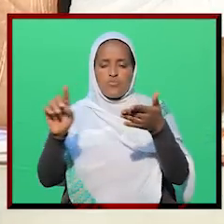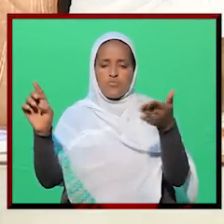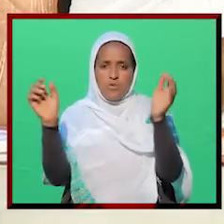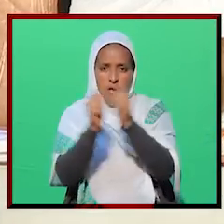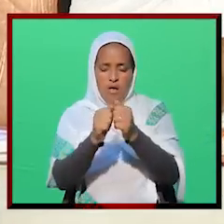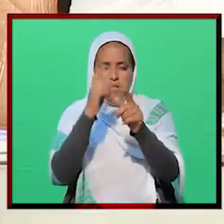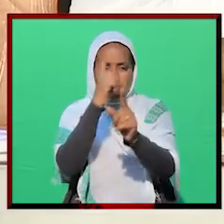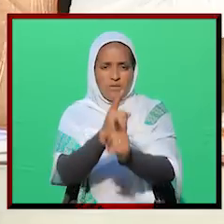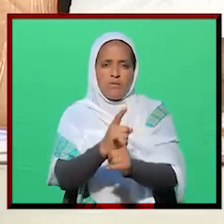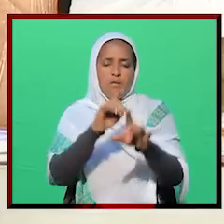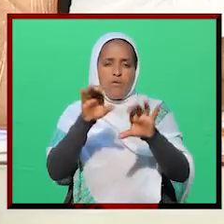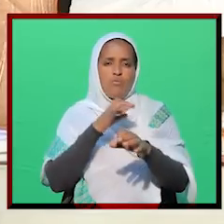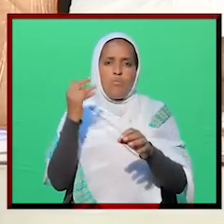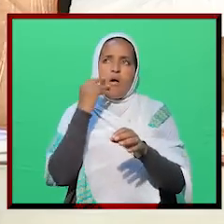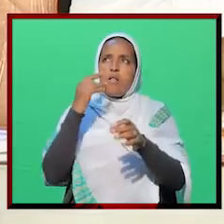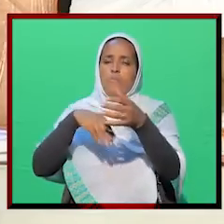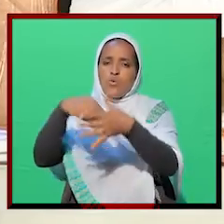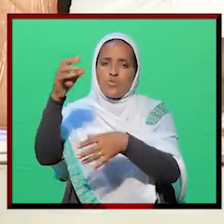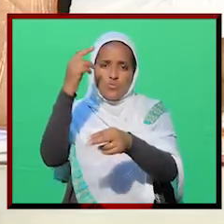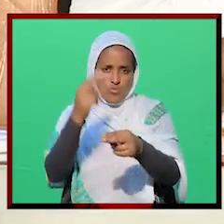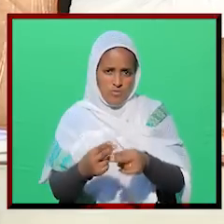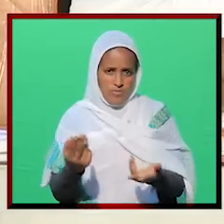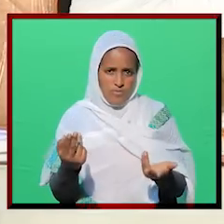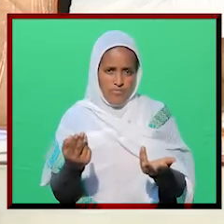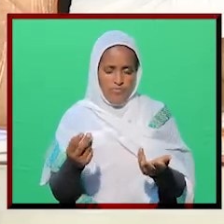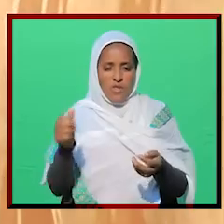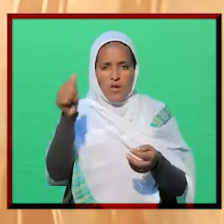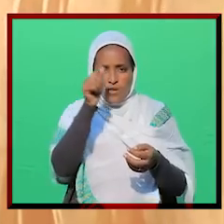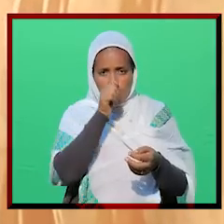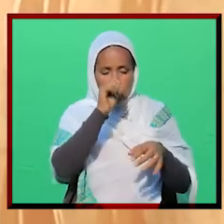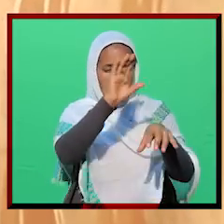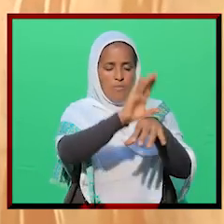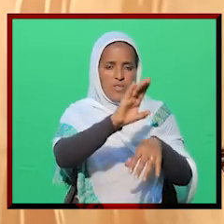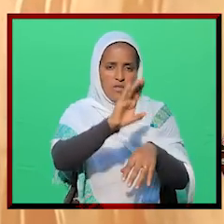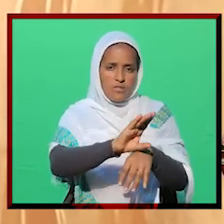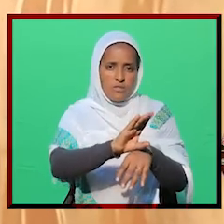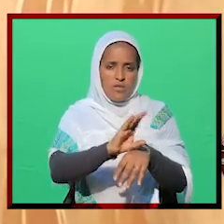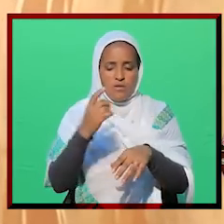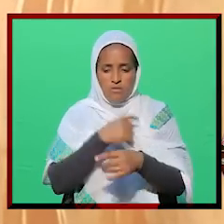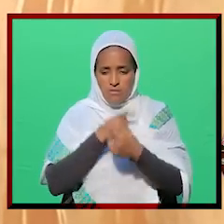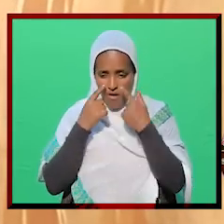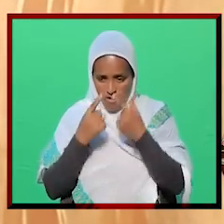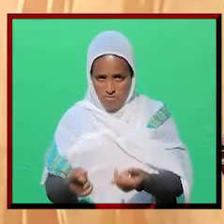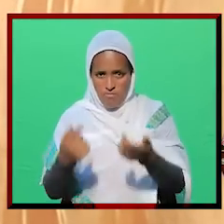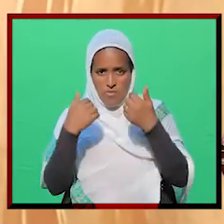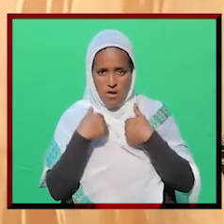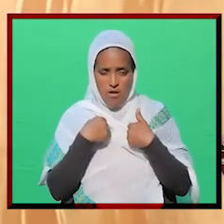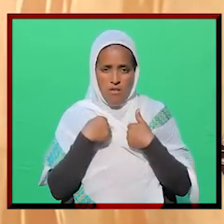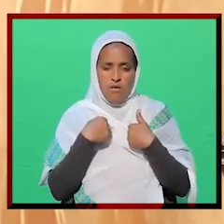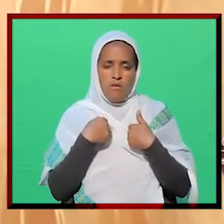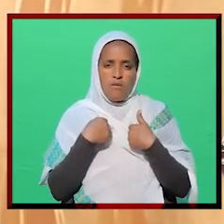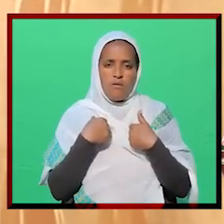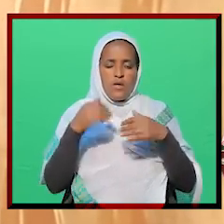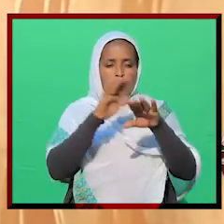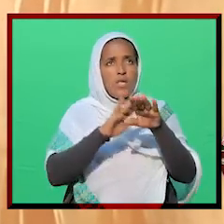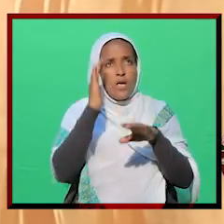ቅዱስ ጋር ትክክል አድርገው ማለት ነው። ማርያም ያወጣችውን ስም እንደ ኢትዮጵያ ቤተክርስቲያን ስናይ